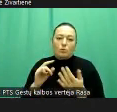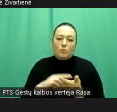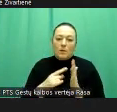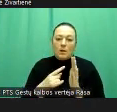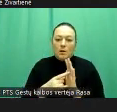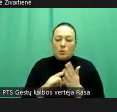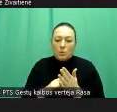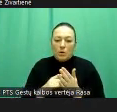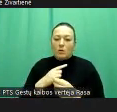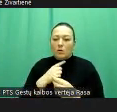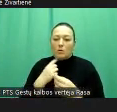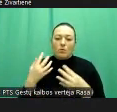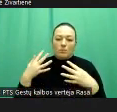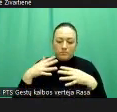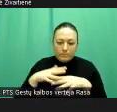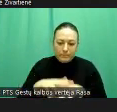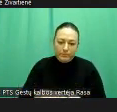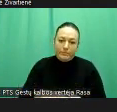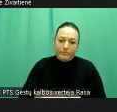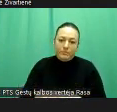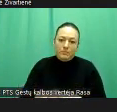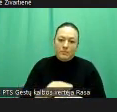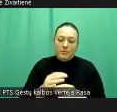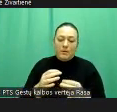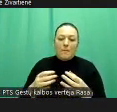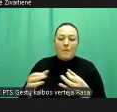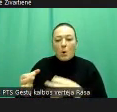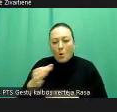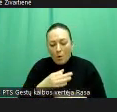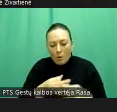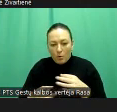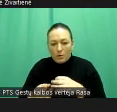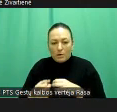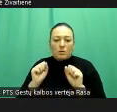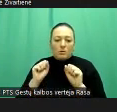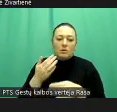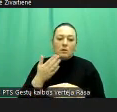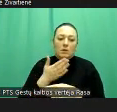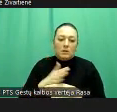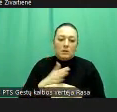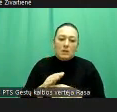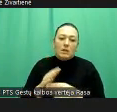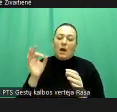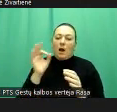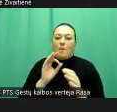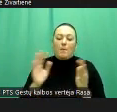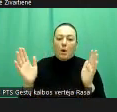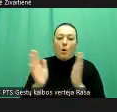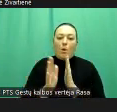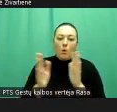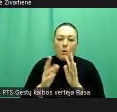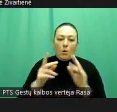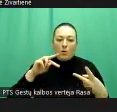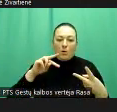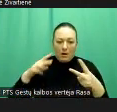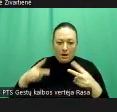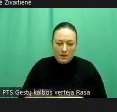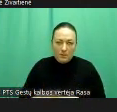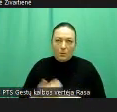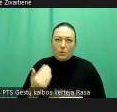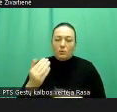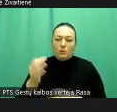daugia, taip sakant, dalykinį projektą, kuris skirtas klimato kaitos prevencijai. Ir jūs turbūt